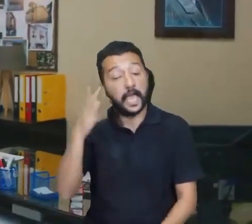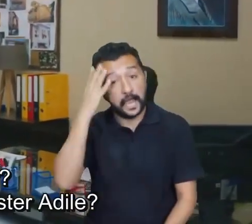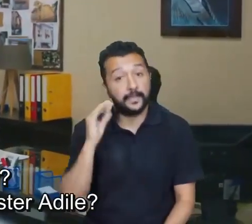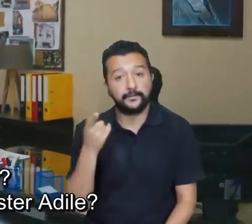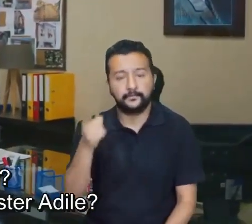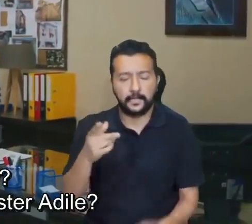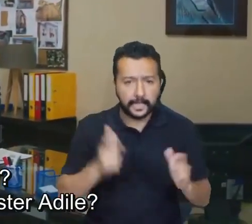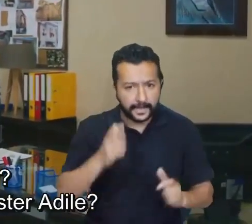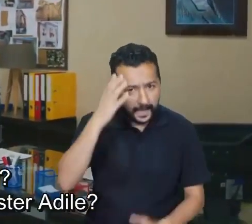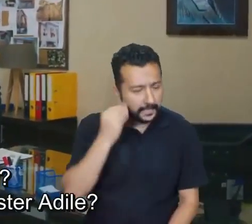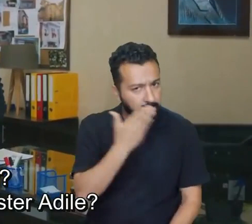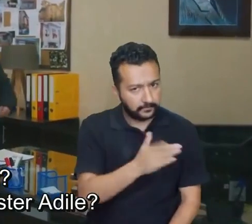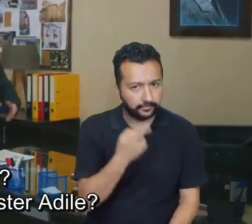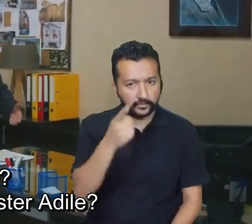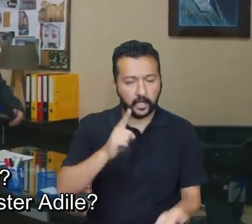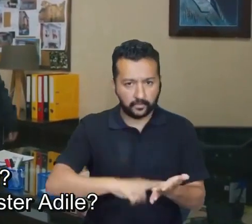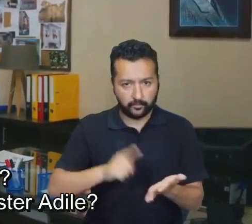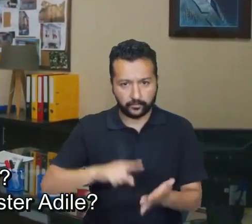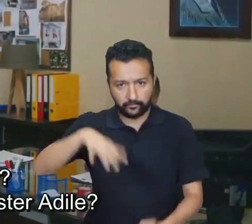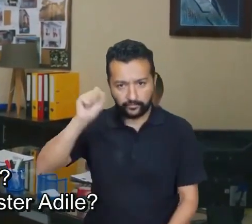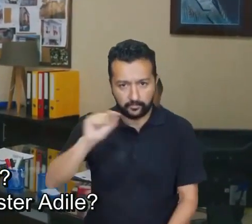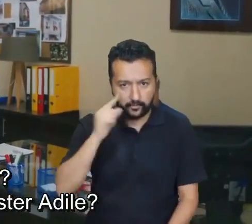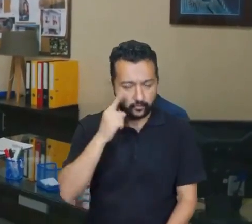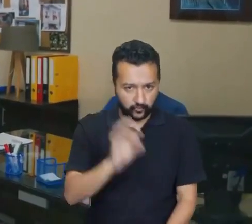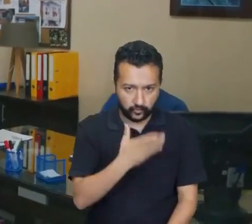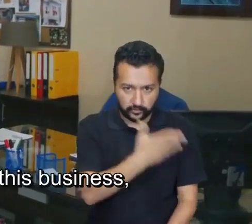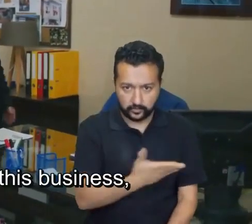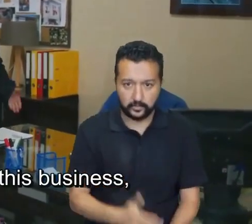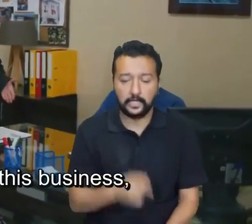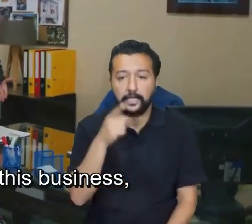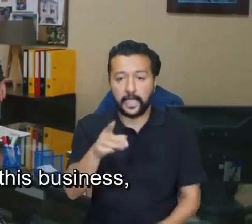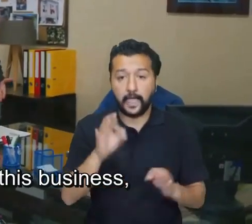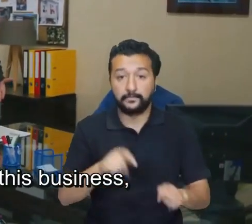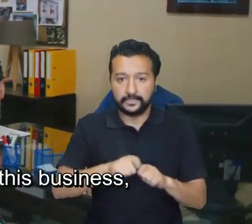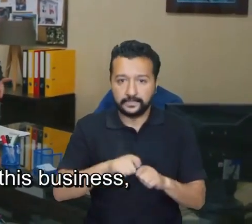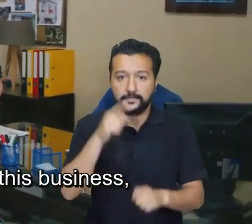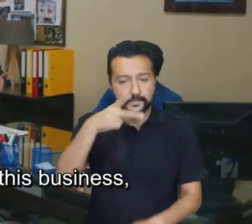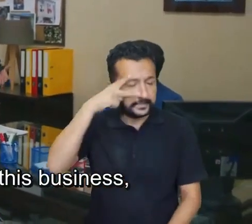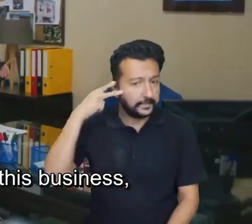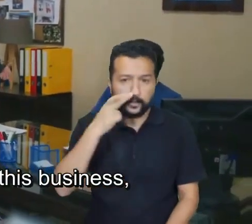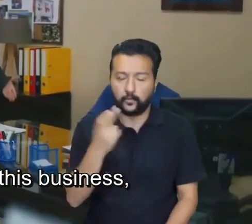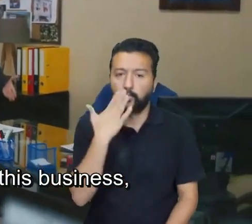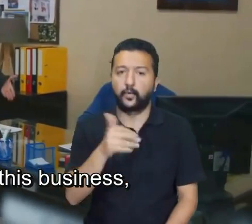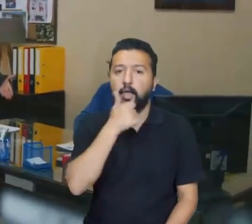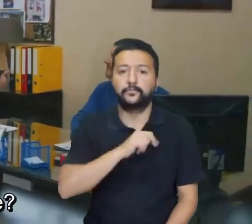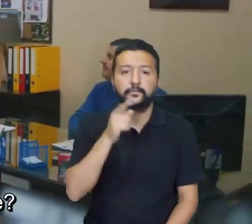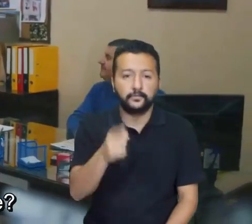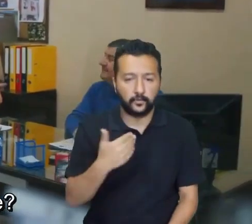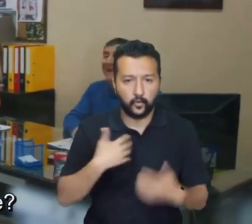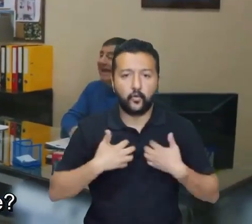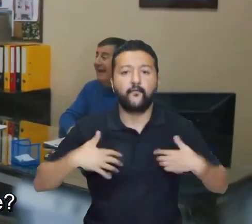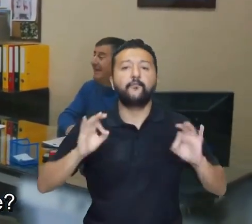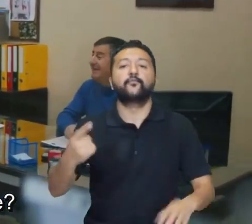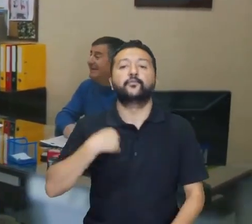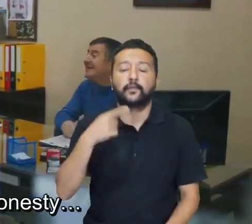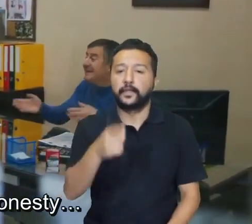anlarsa? Ya nereden anlayacak ya? Tapu katastro memuru mu Adile abla? Ya hem bu işin içinde bir sahtekarlık yok Şevketciğim. Güvenmiyor